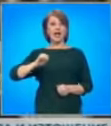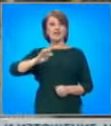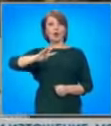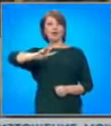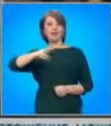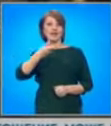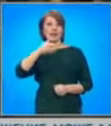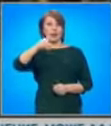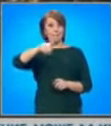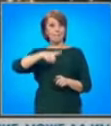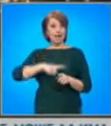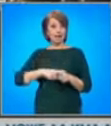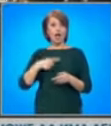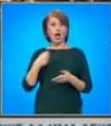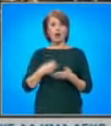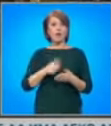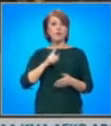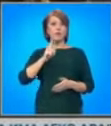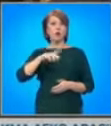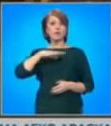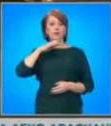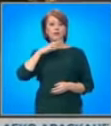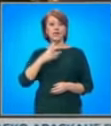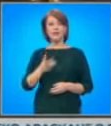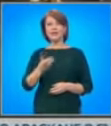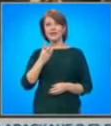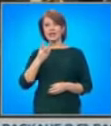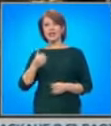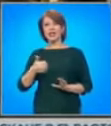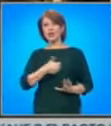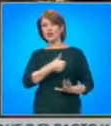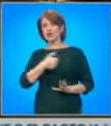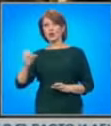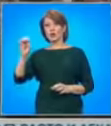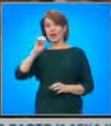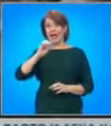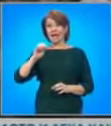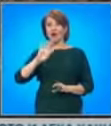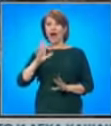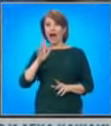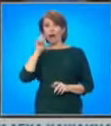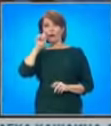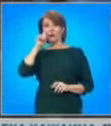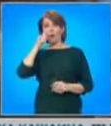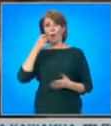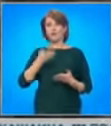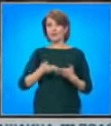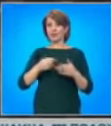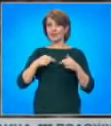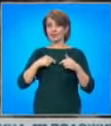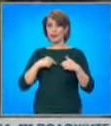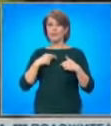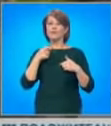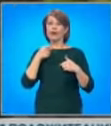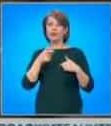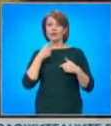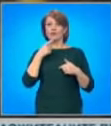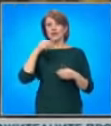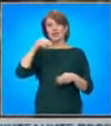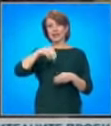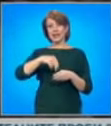могат да стигнат и до 3600 евро, ако решиш да обжалваш в съда. Парламентът ще гласува предложението на правителството